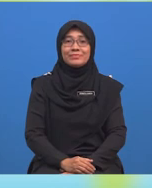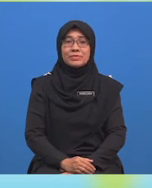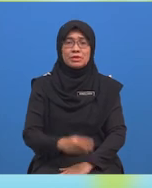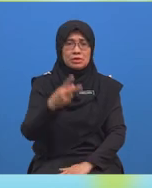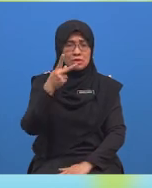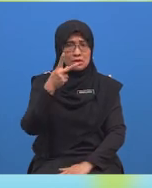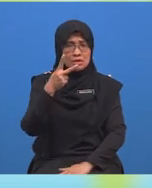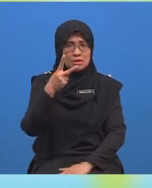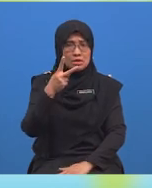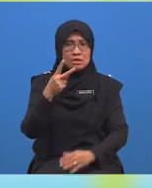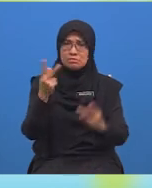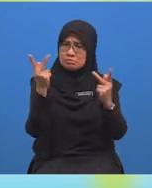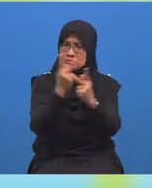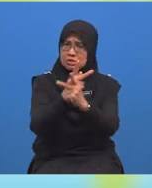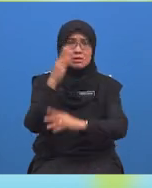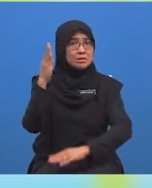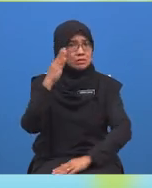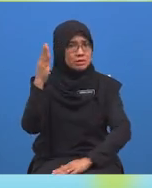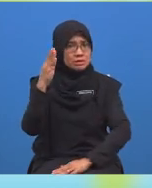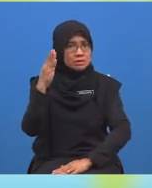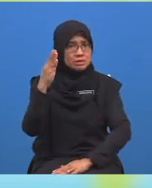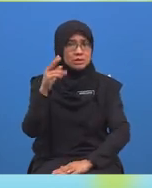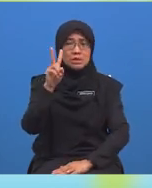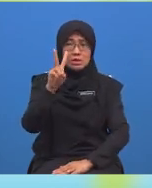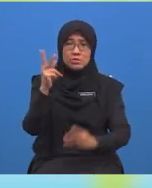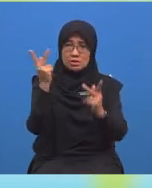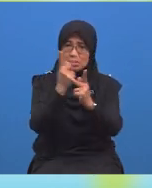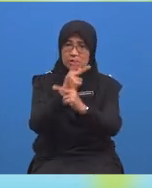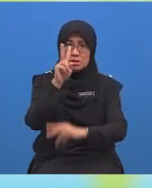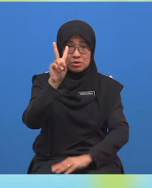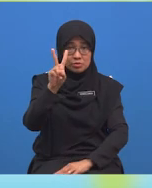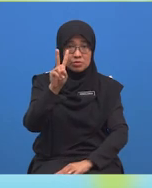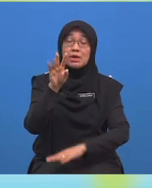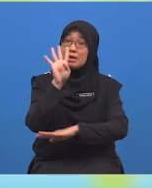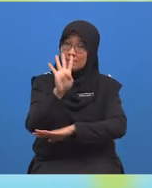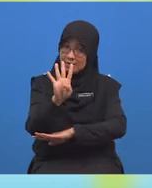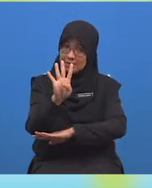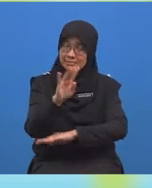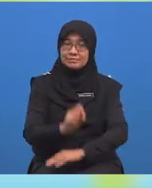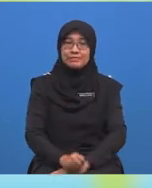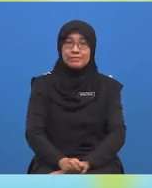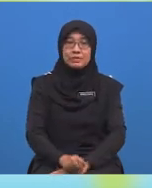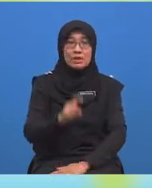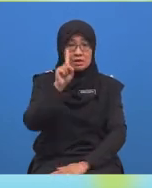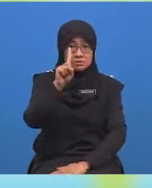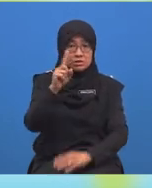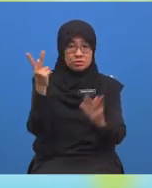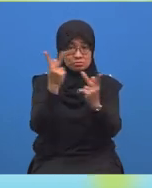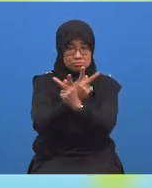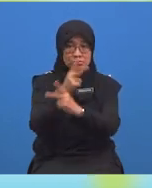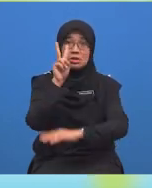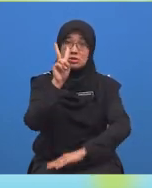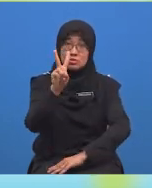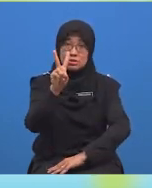Darabkan seperti nombor bulat biasa. 2 darab 2 sama dengan 4. 1 darab